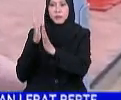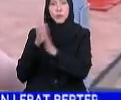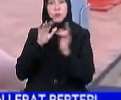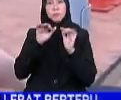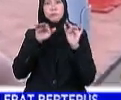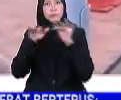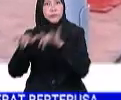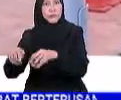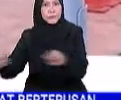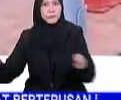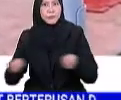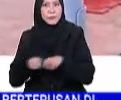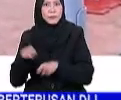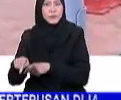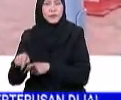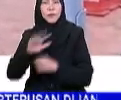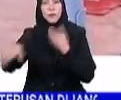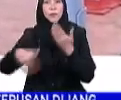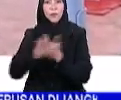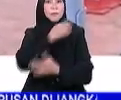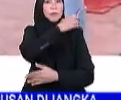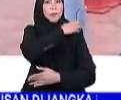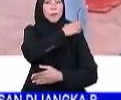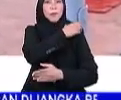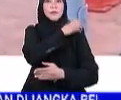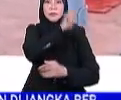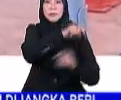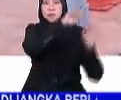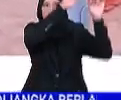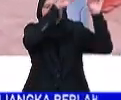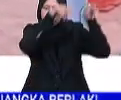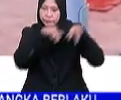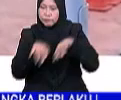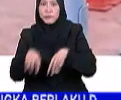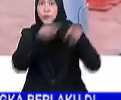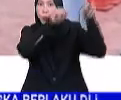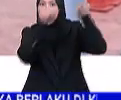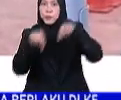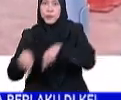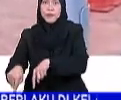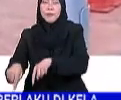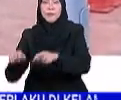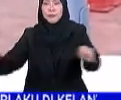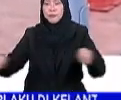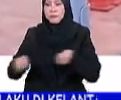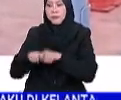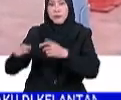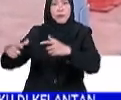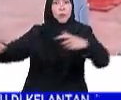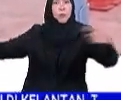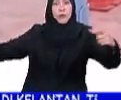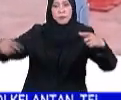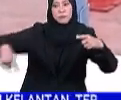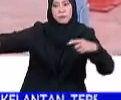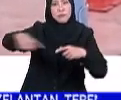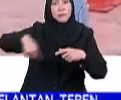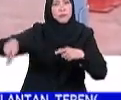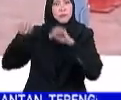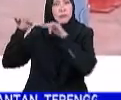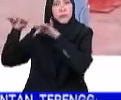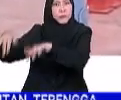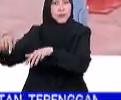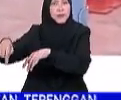kita ialah memastikan bahawa kesemua pegawai telah pun turun dan kemudian mereka ditempatkan tempat yang luas dan setelah itu kita